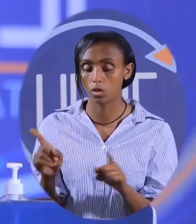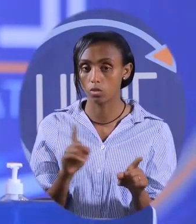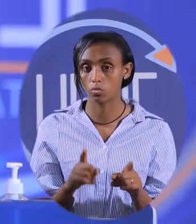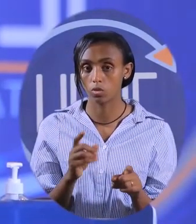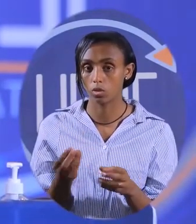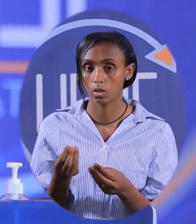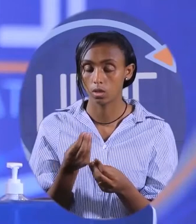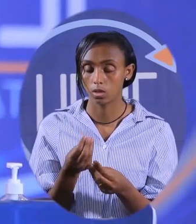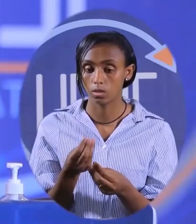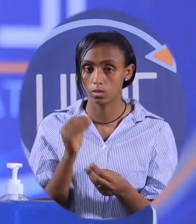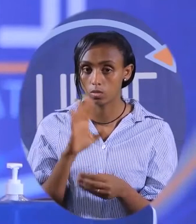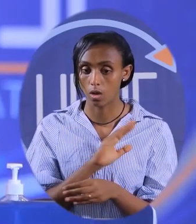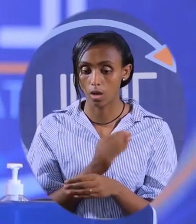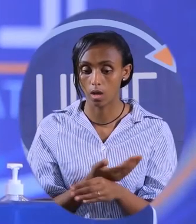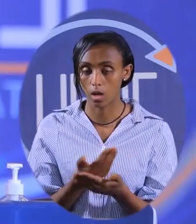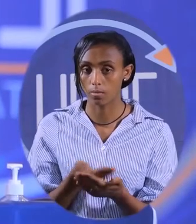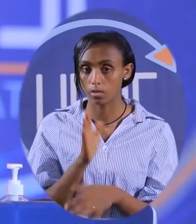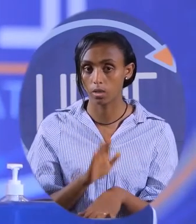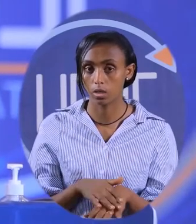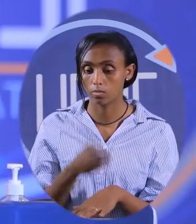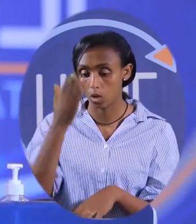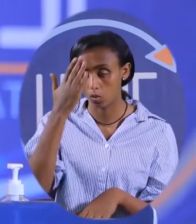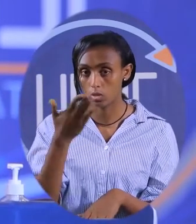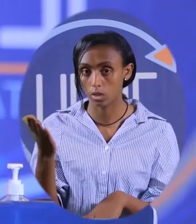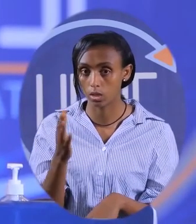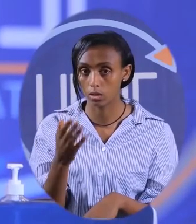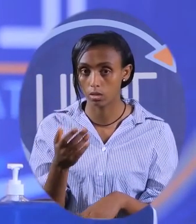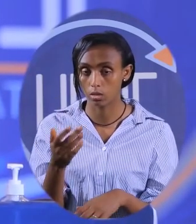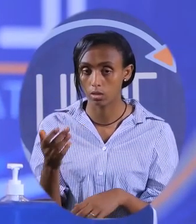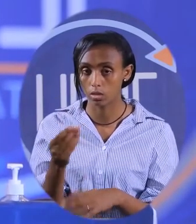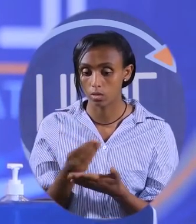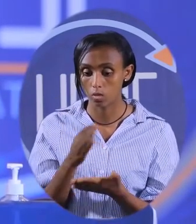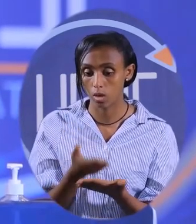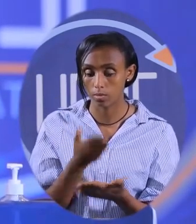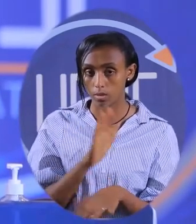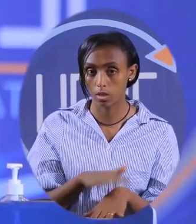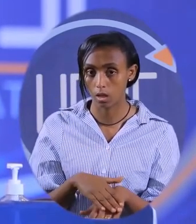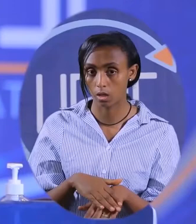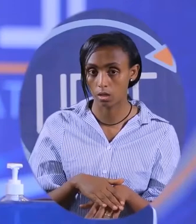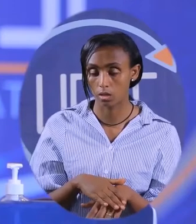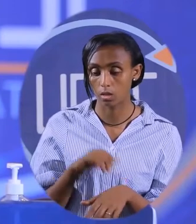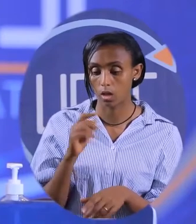ሪሰርች ሴክተሩ በዛ ሰው ሀብት ላይ ያለው ሰው የሚያውቀው ነገር ሌላ ነው። ባለሙያው እኮ ያውቃል፣ ሰው ሀብት ላይ ግን ይሄ እንትን